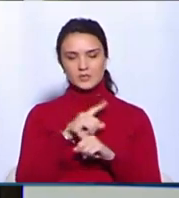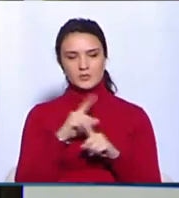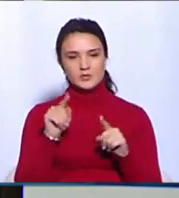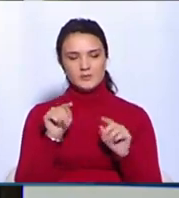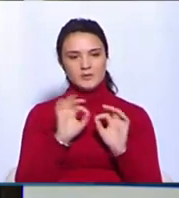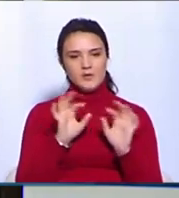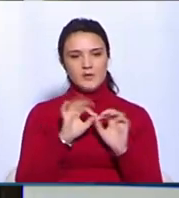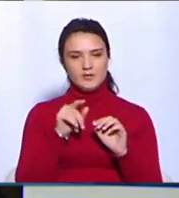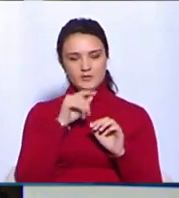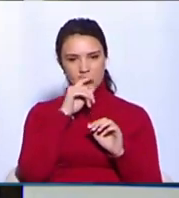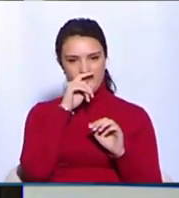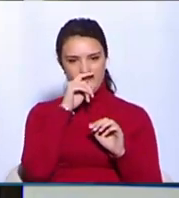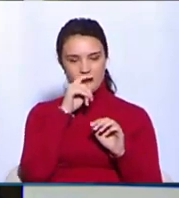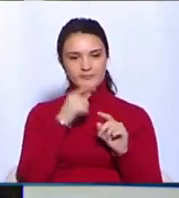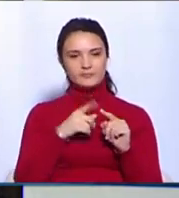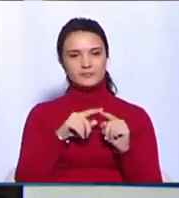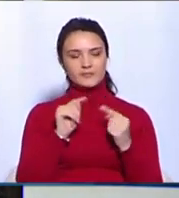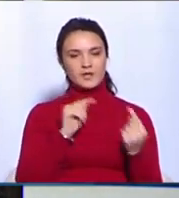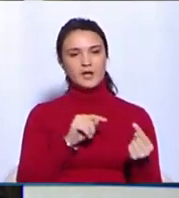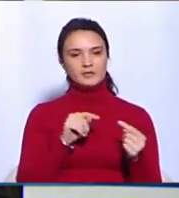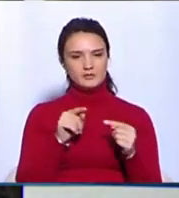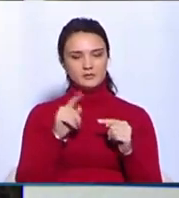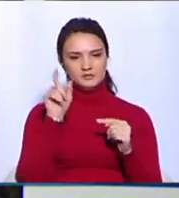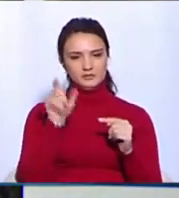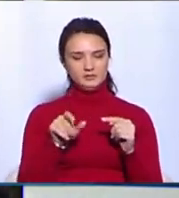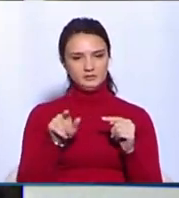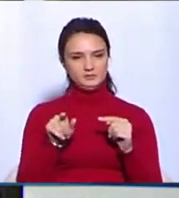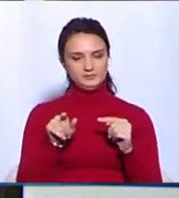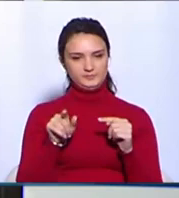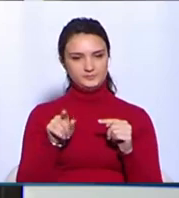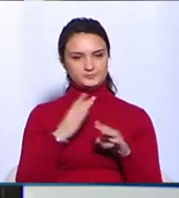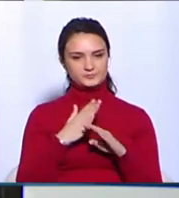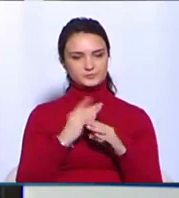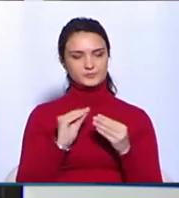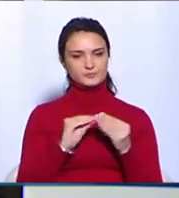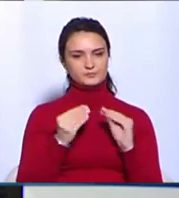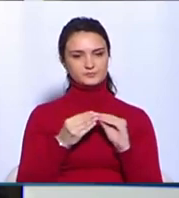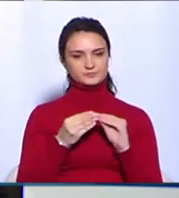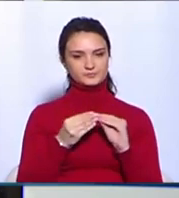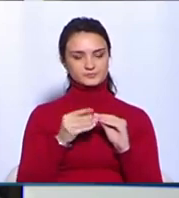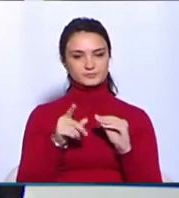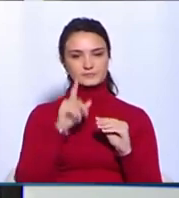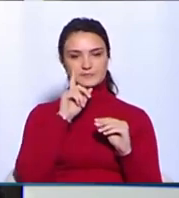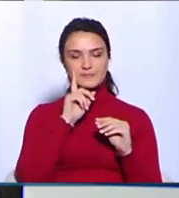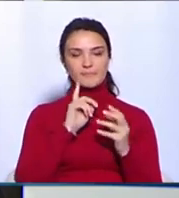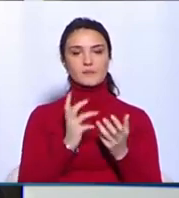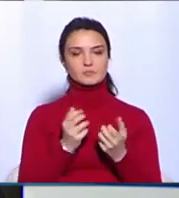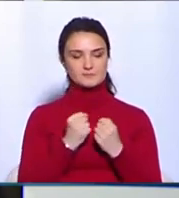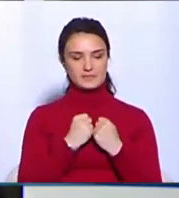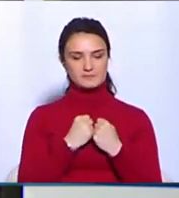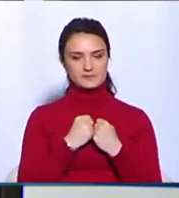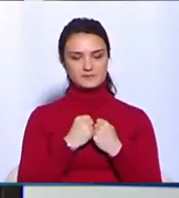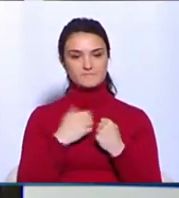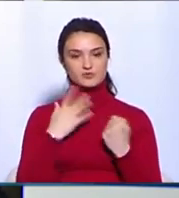განსაკუთრებით საუბარი მაქვს ანტისოციალურ პიროვნულ აშლობაზე, მას აქვს პრობლემა სიამოვნების